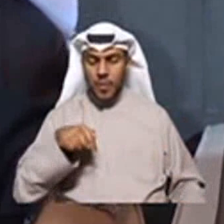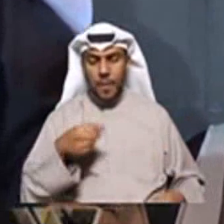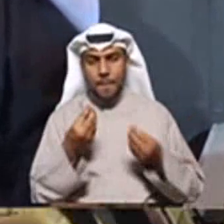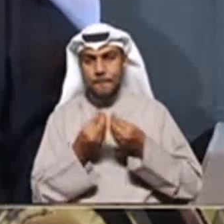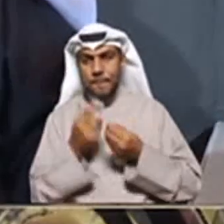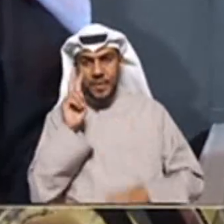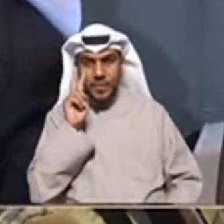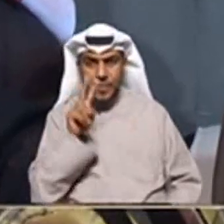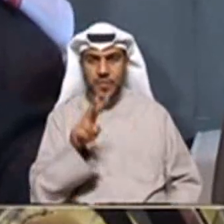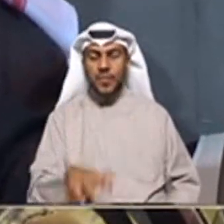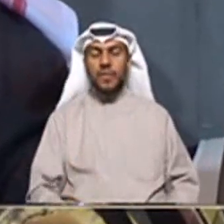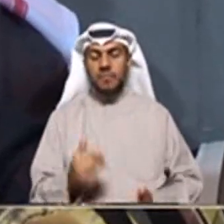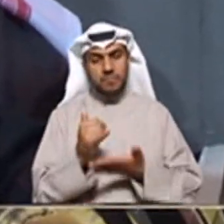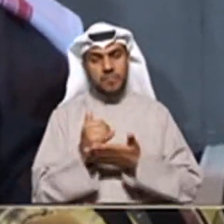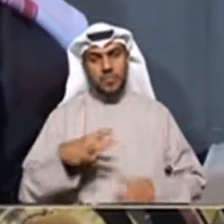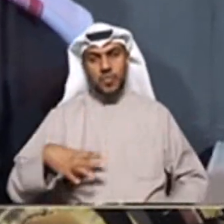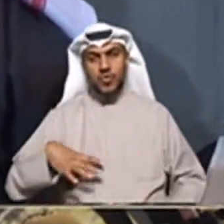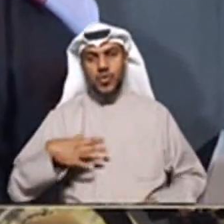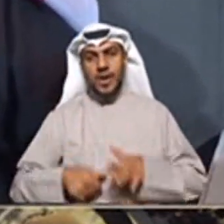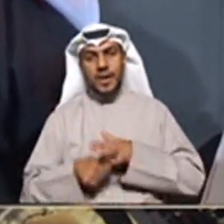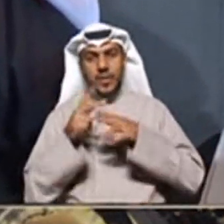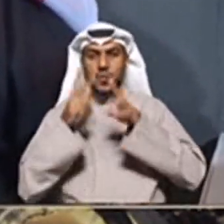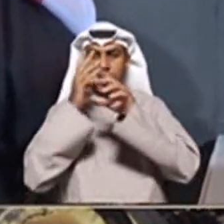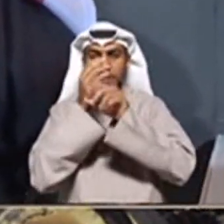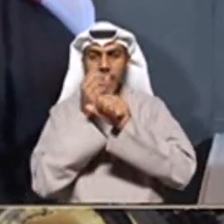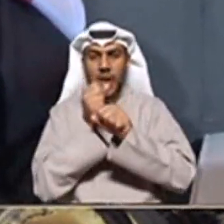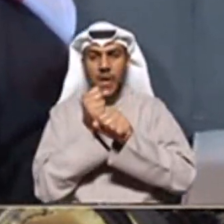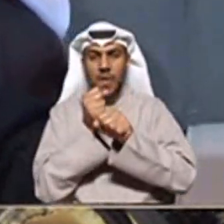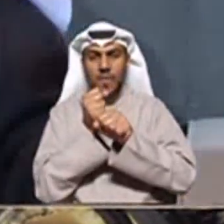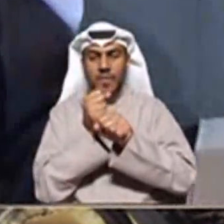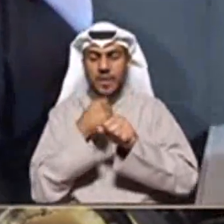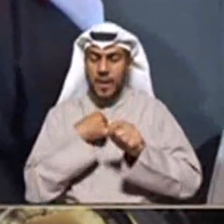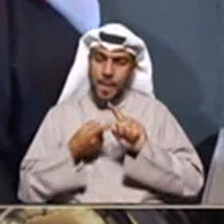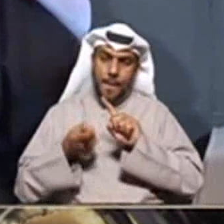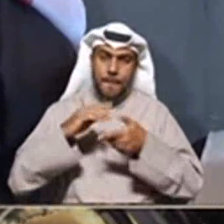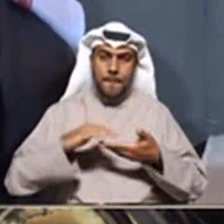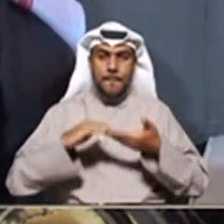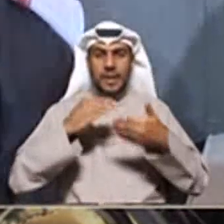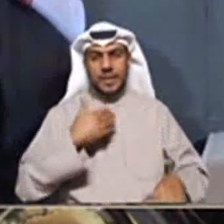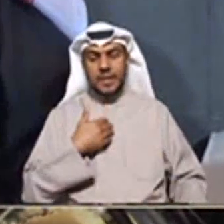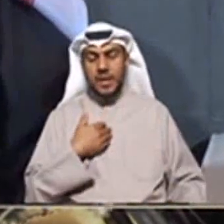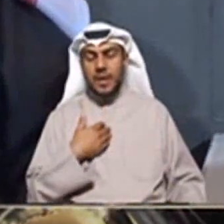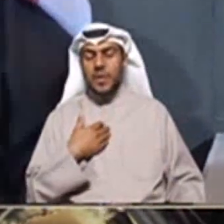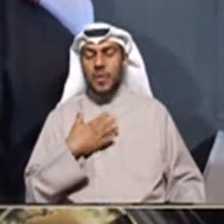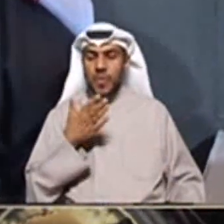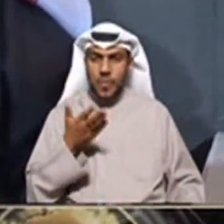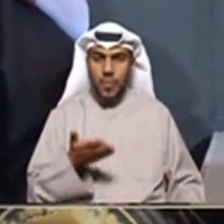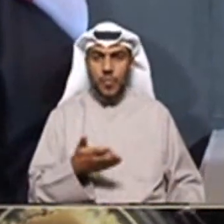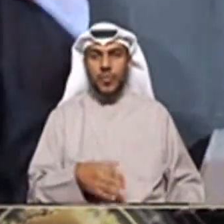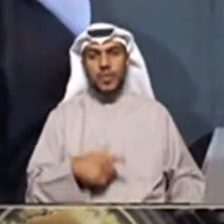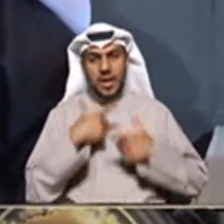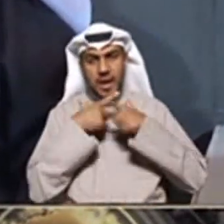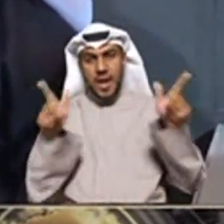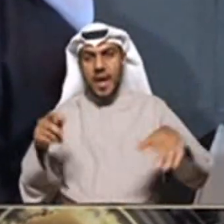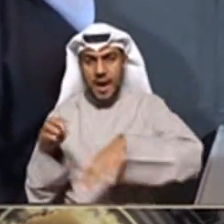صاحب السمو الأمير الشيخ صباح الأحمد الجابر الصباح أمير دولة الكويت المفدى أن نعلن